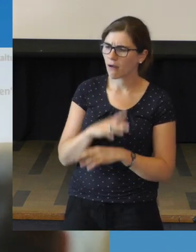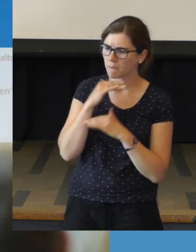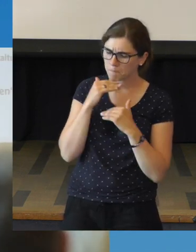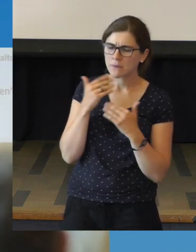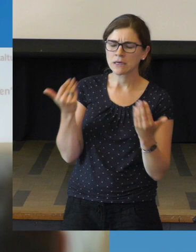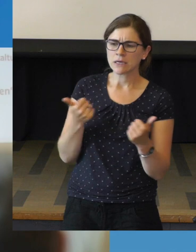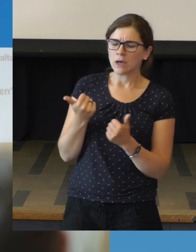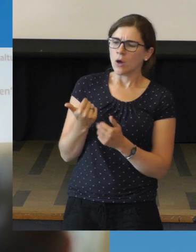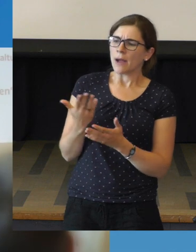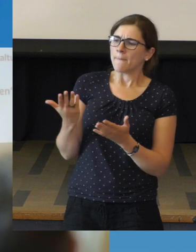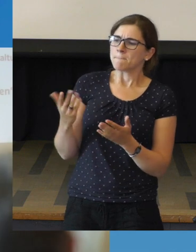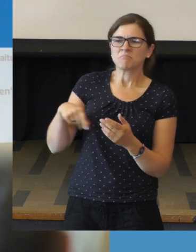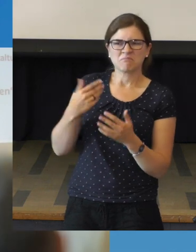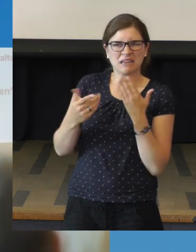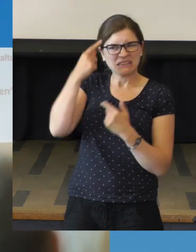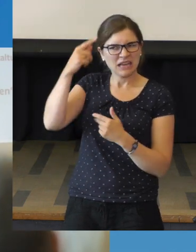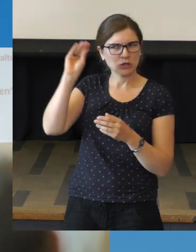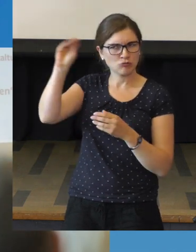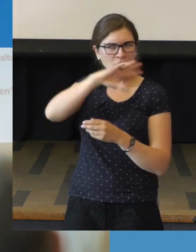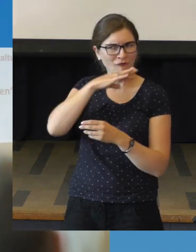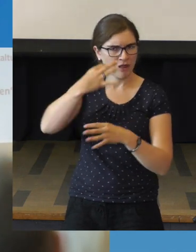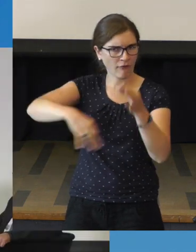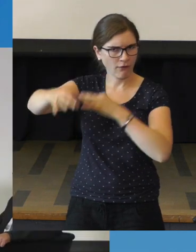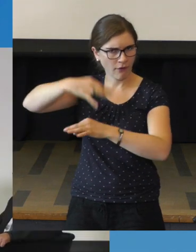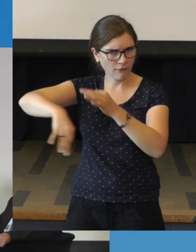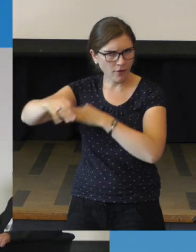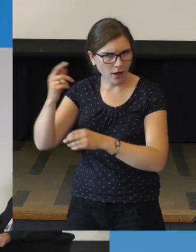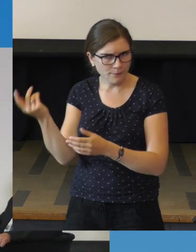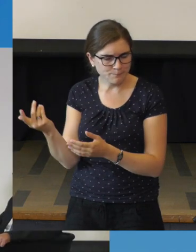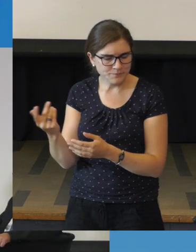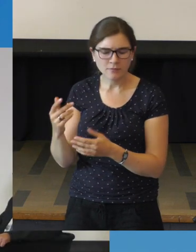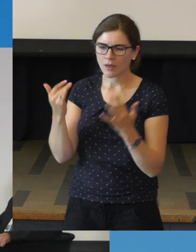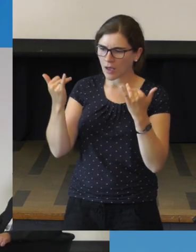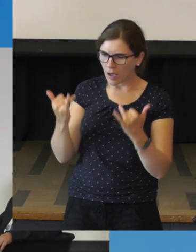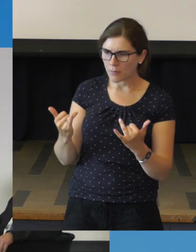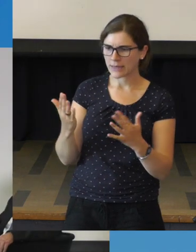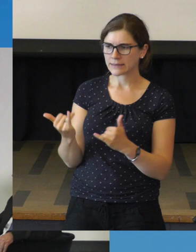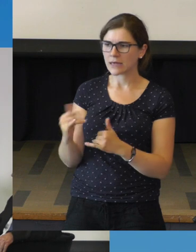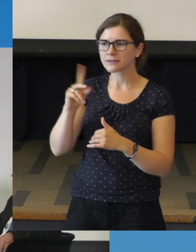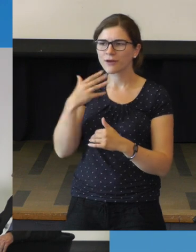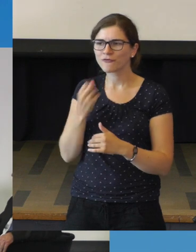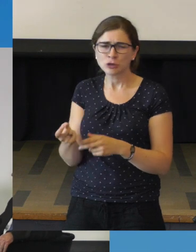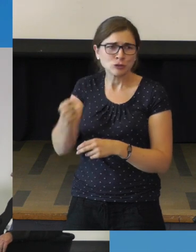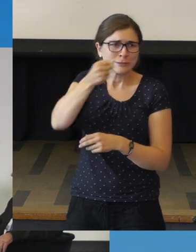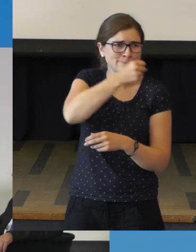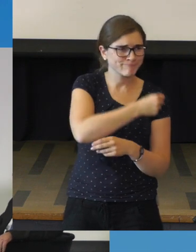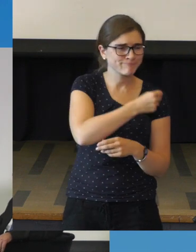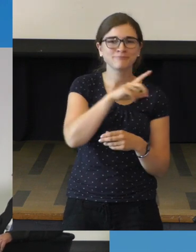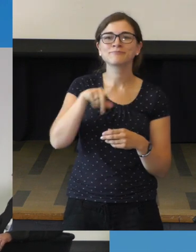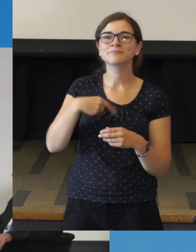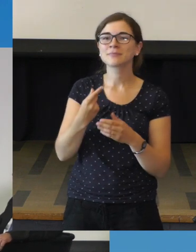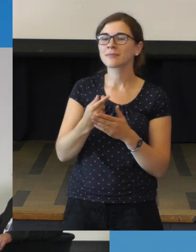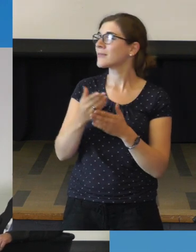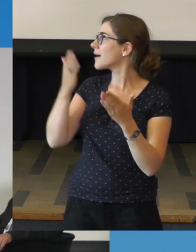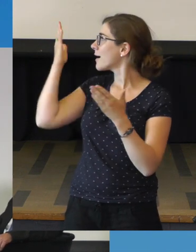vielen Dank. Da werden bestimmt sich noch viele Fragen anschließen können. Und jetzt ich habe Ihnen die ganze Zeit den Rücken zugedreht, das war aber nicht unhöflich. Einmal wollte ich auch die Bilder